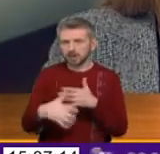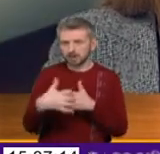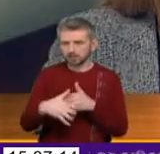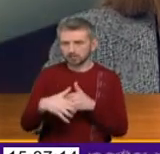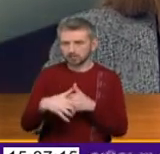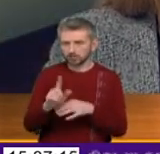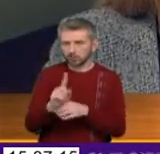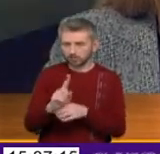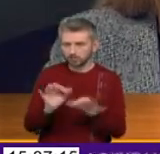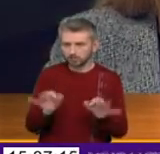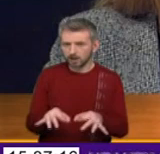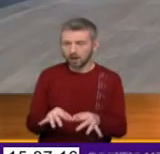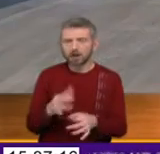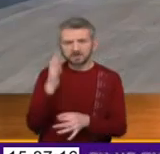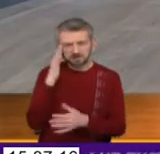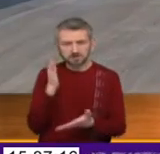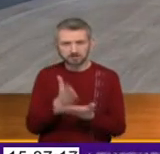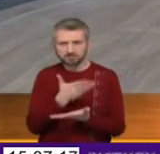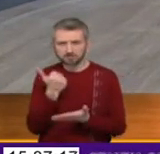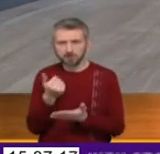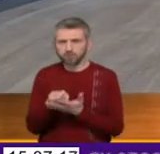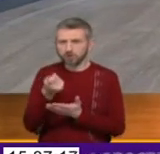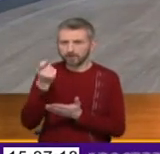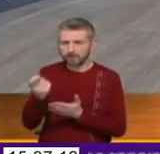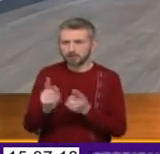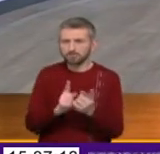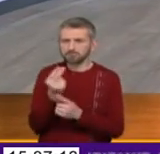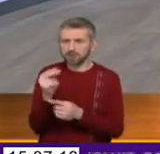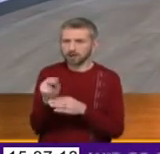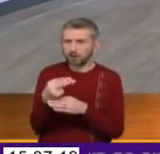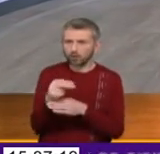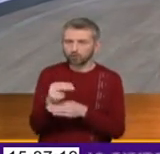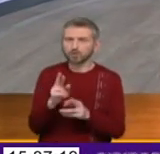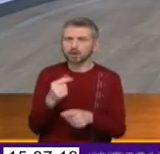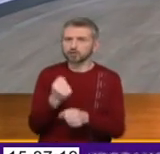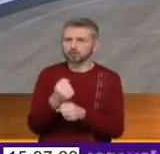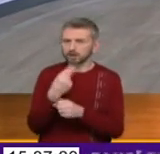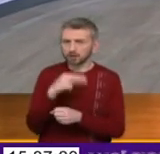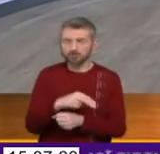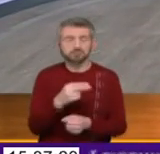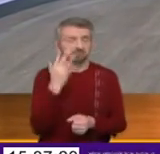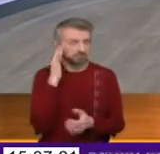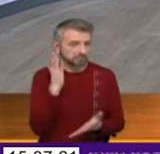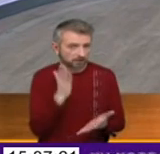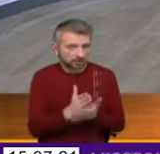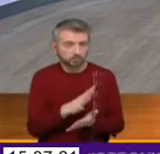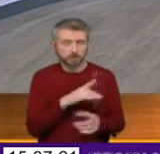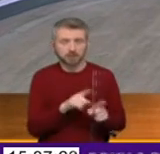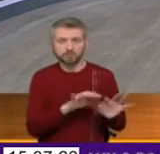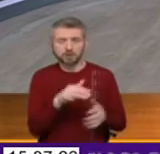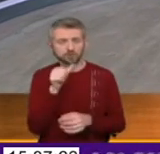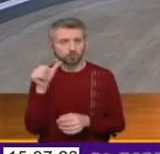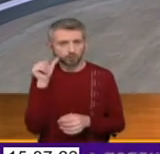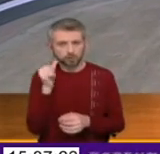розрахунками. Угу. Чи є сенс подавати взагалі на перерахунок, і яким чином це можна найефективніше зробити? Є сенс, теж були такі випадки в минулому